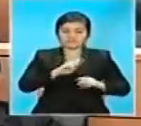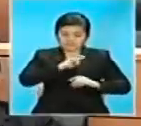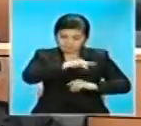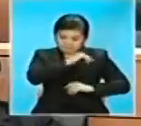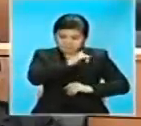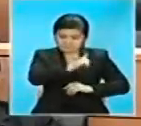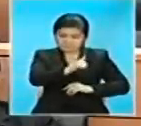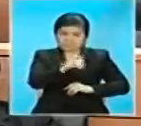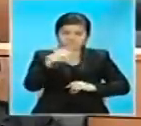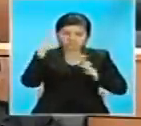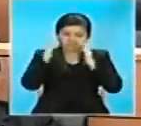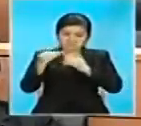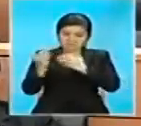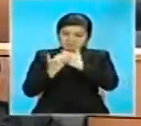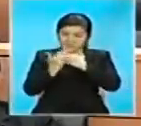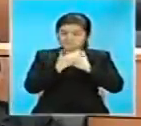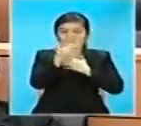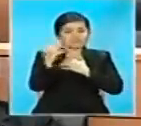ตุ้น